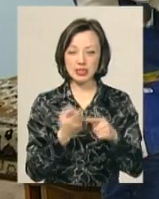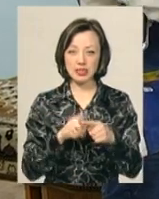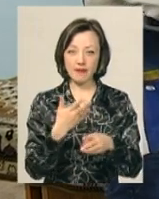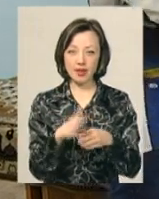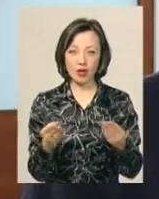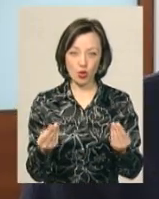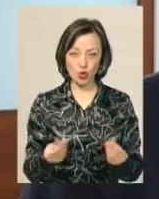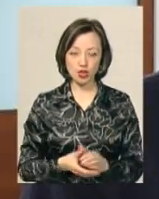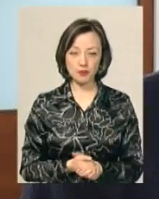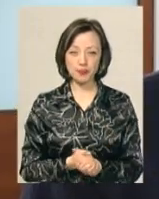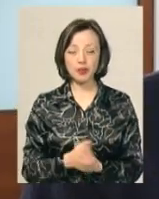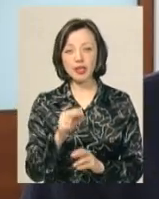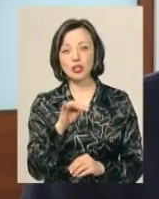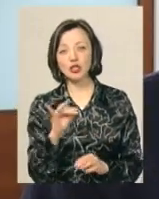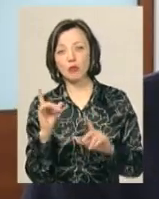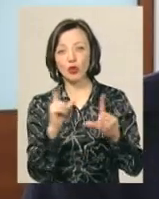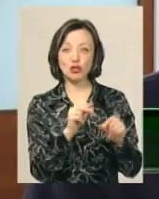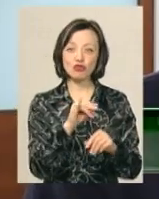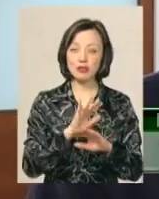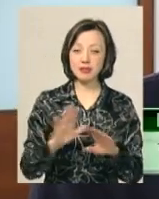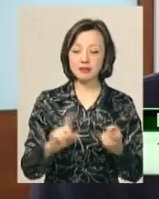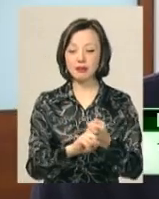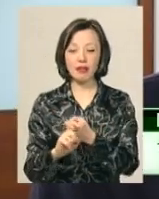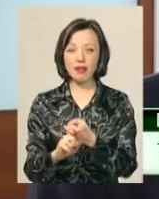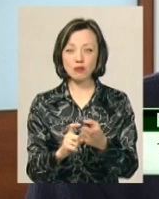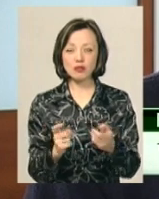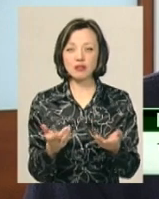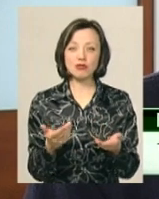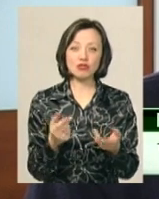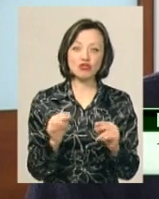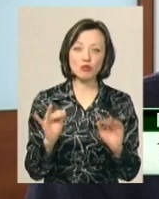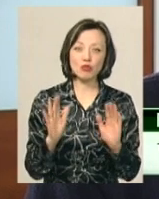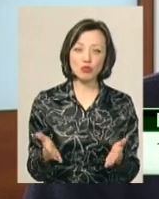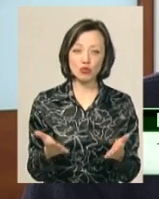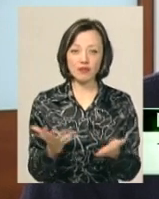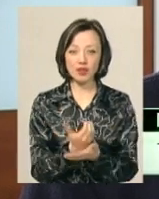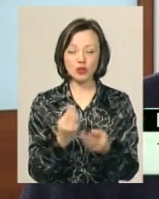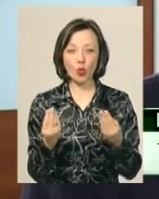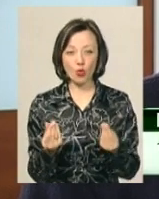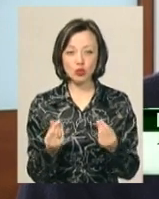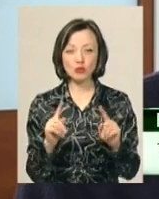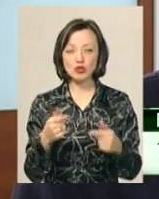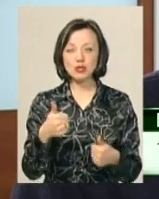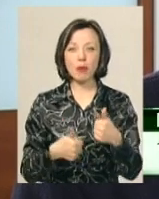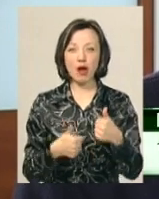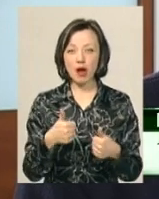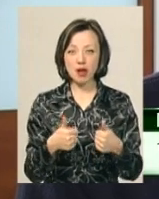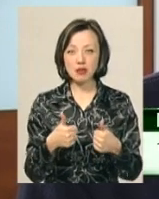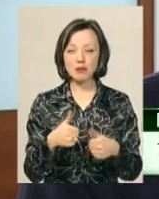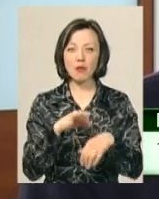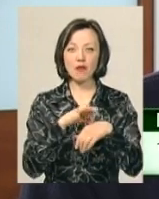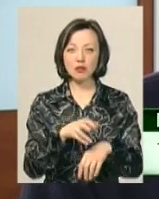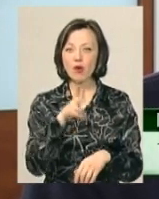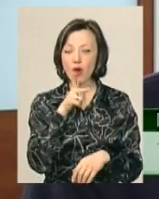виділять кошти. Чи поїдуть чи ні, то вже залежить від того, чи будуть винайдені кошти, тому що змагання буде проводитися в